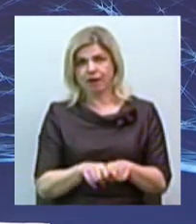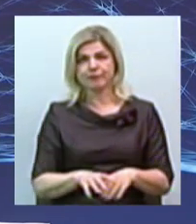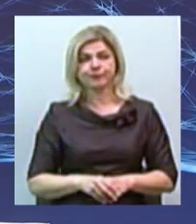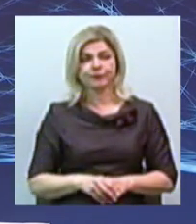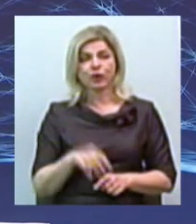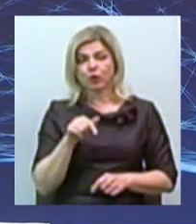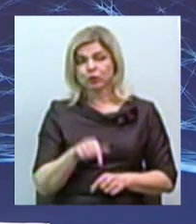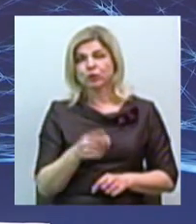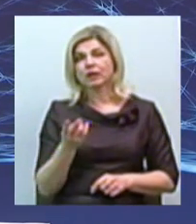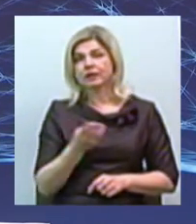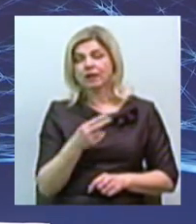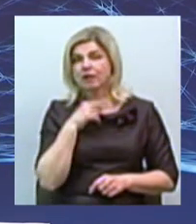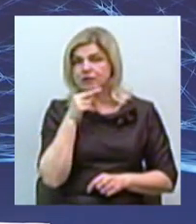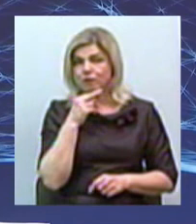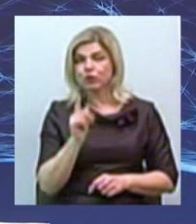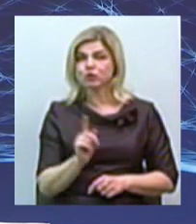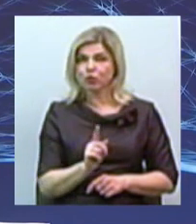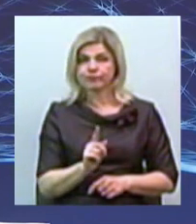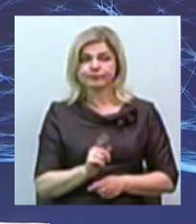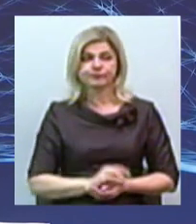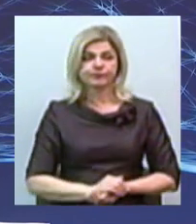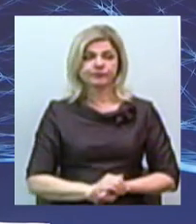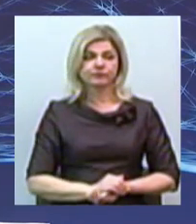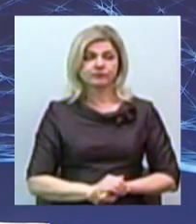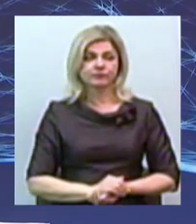Тут треба зауважити ось що